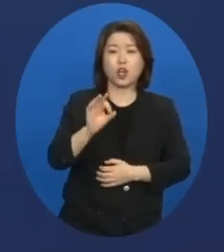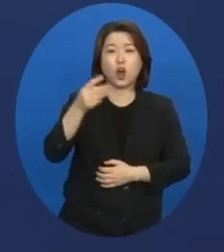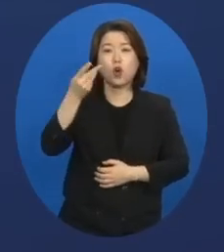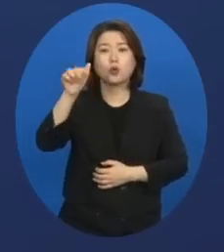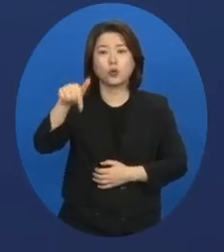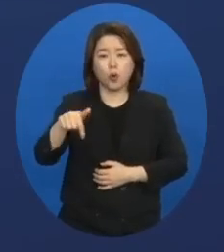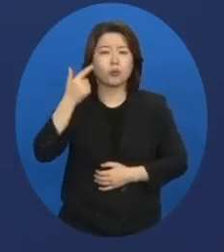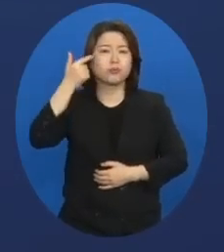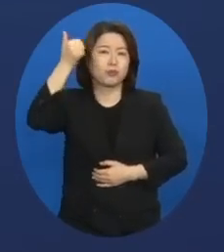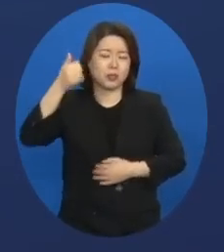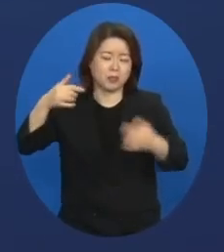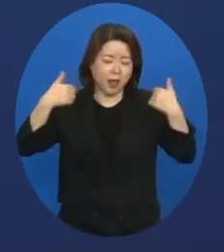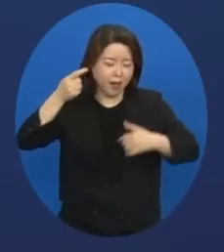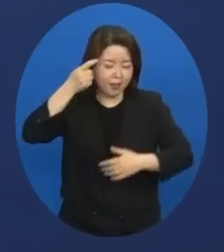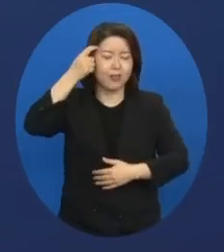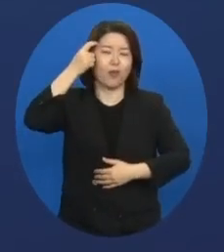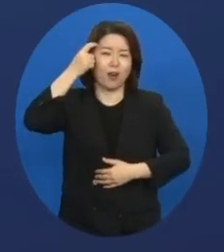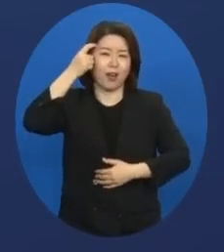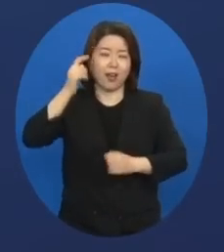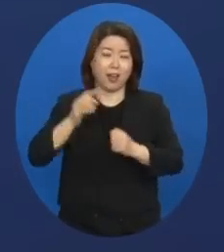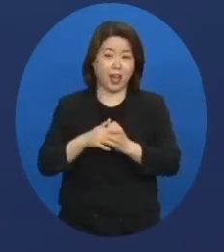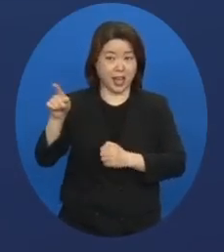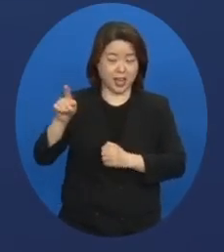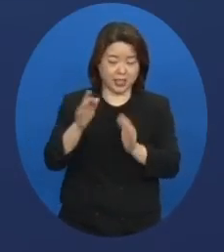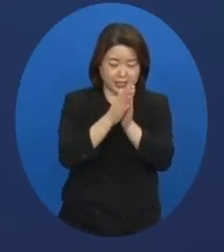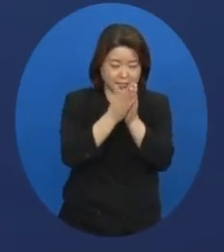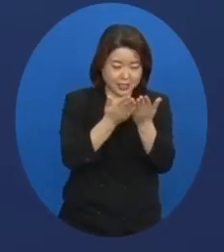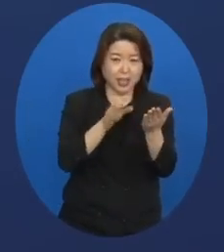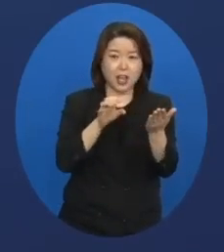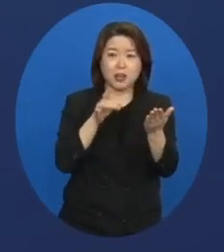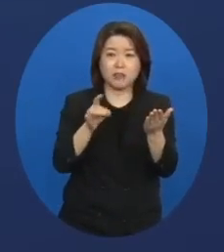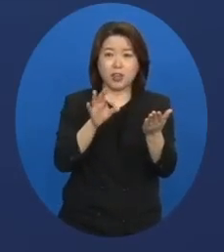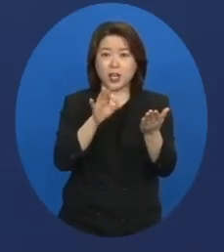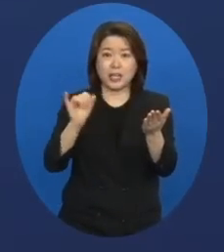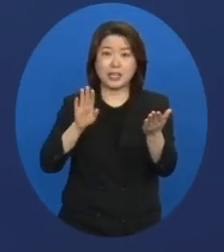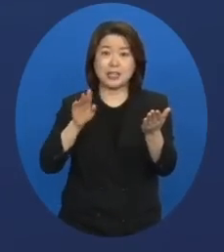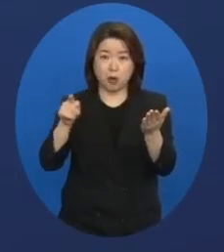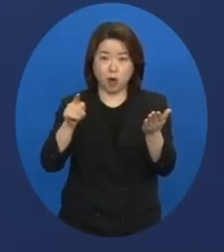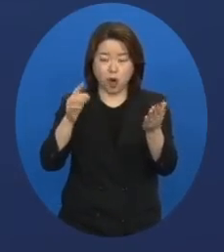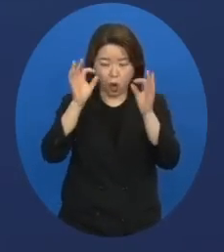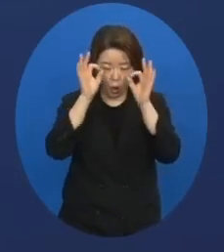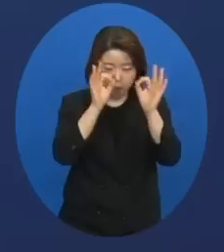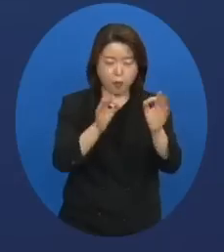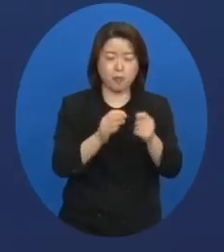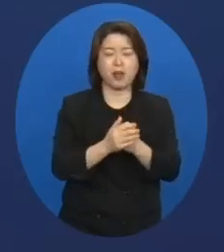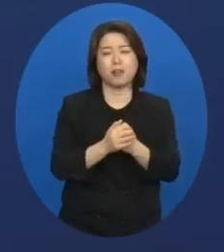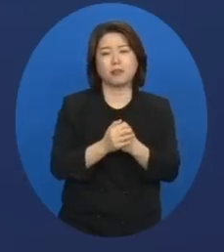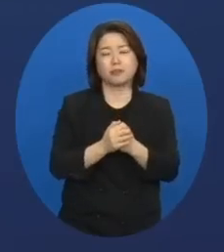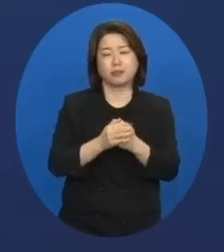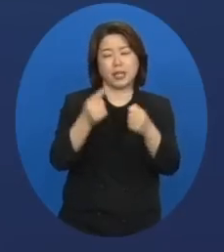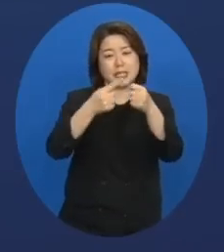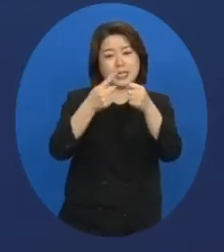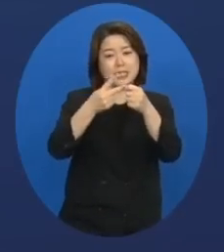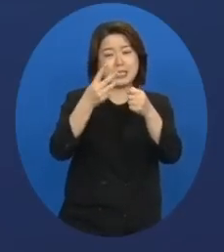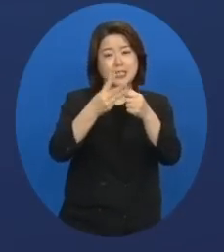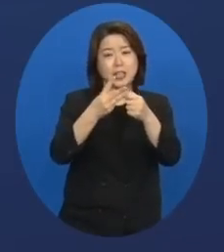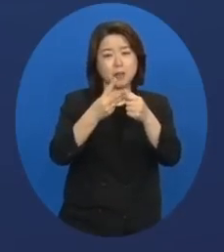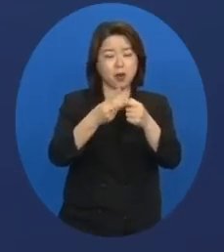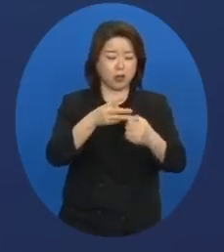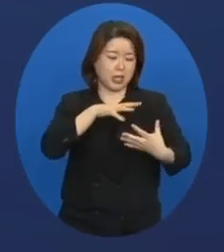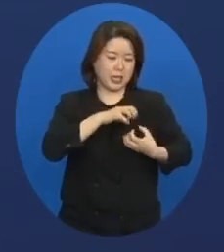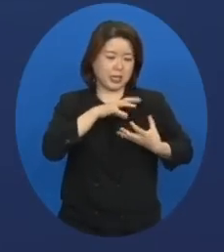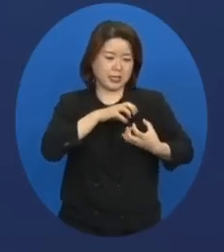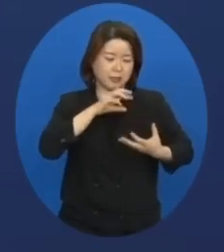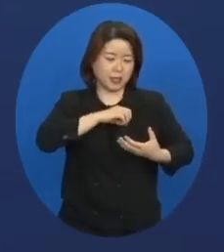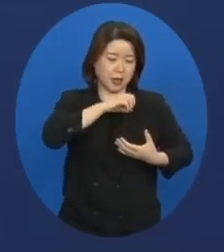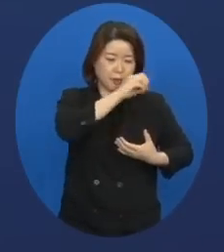납니다. 그분이 쓰신 Favor라는 책에 보면 하영록 목사님이 세 번 심장 이식 수술을 받은